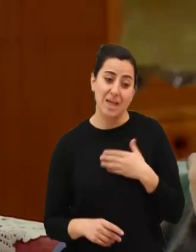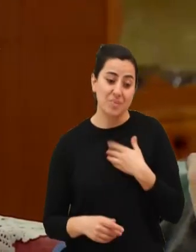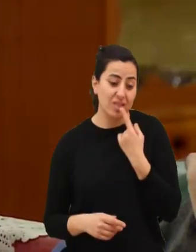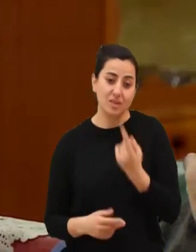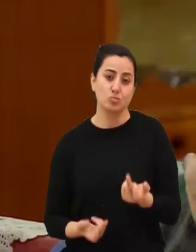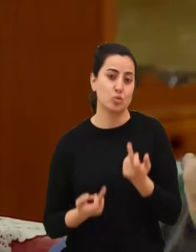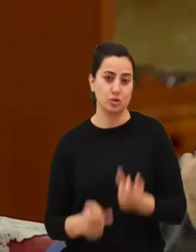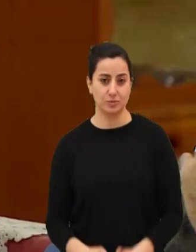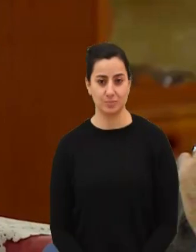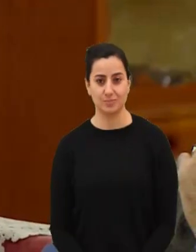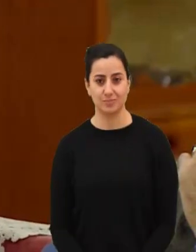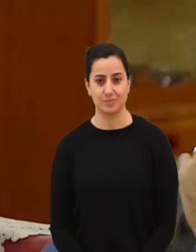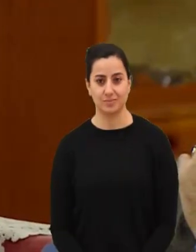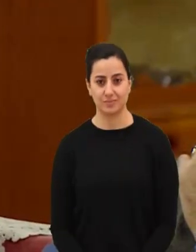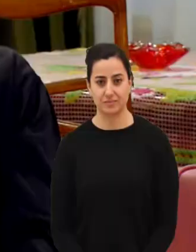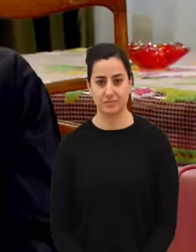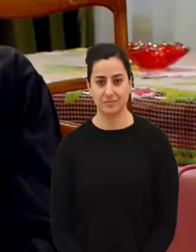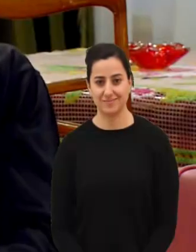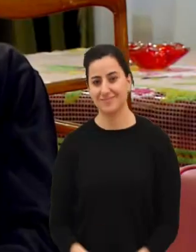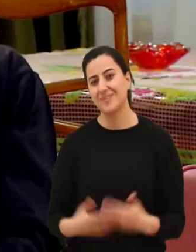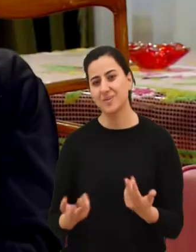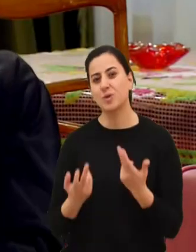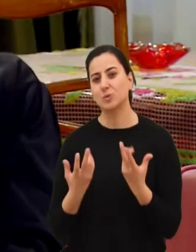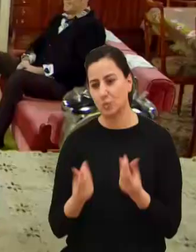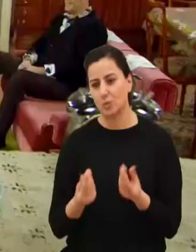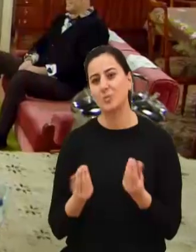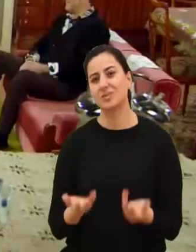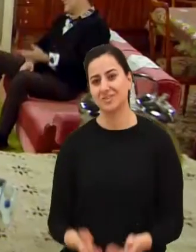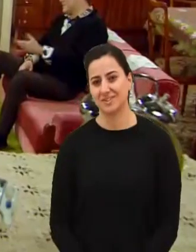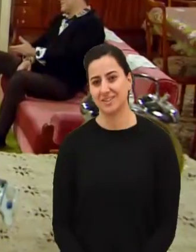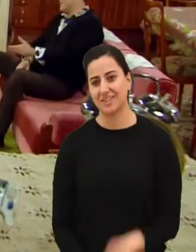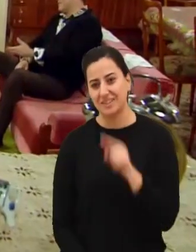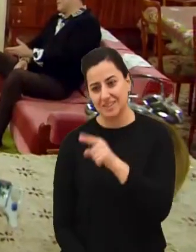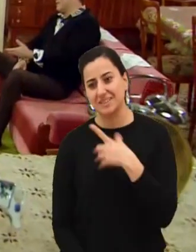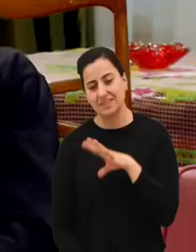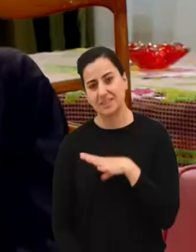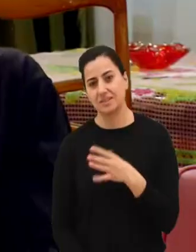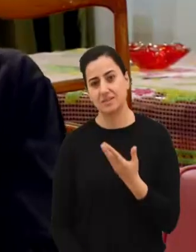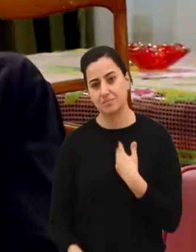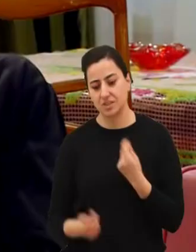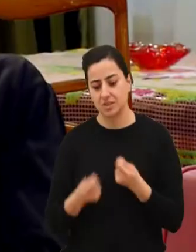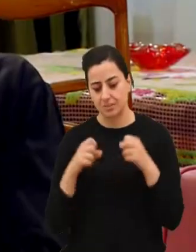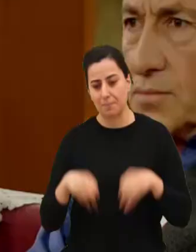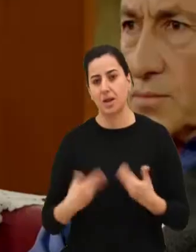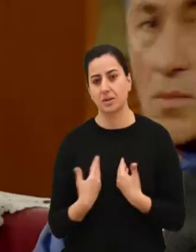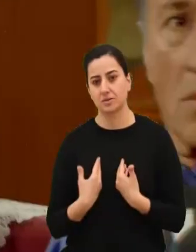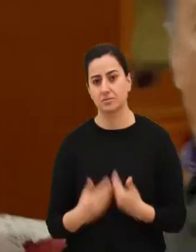söylesem nafile diyorum yani. Nafile olur mu efendim? Siz istediniz diye mesela biz işi